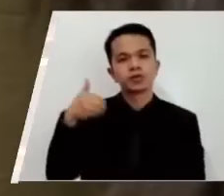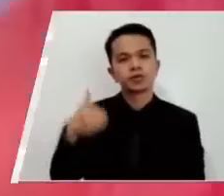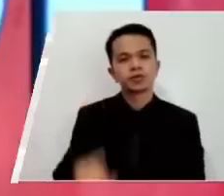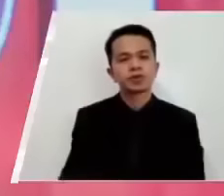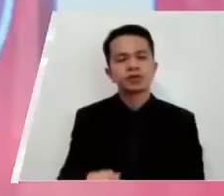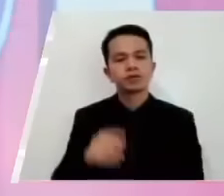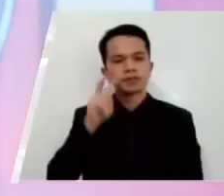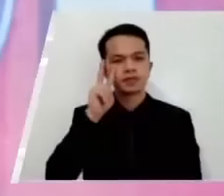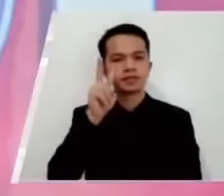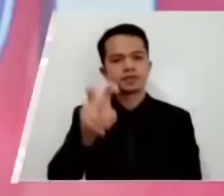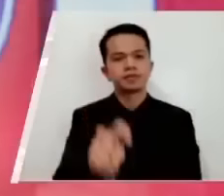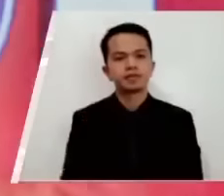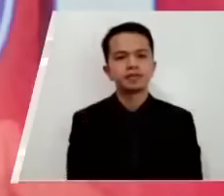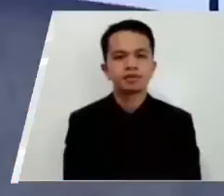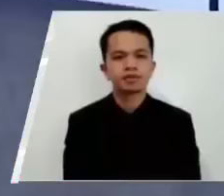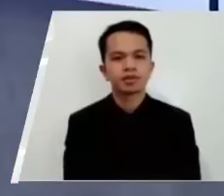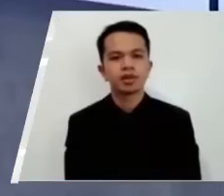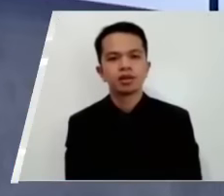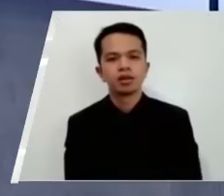ang inyong saksi.